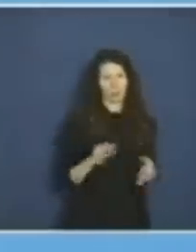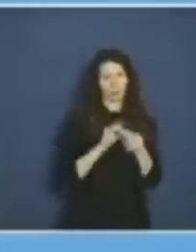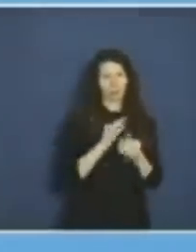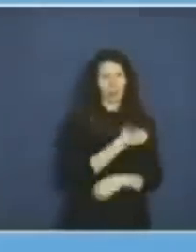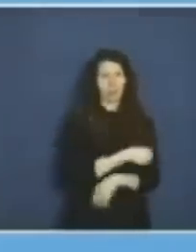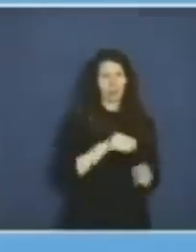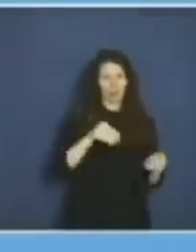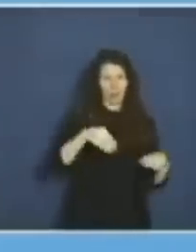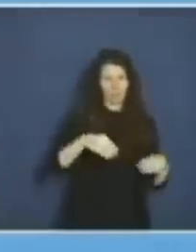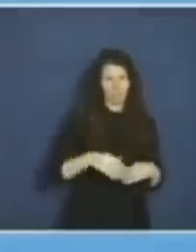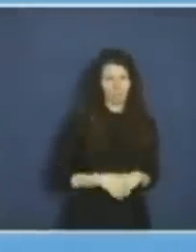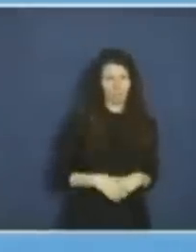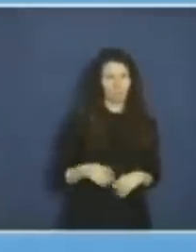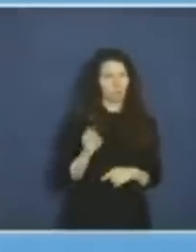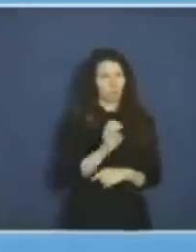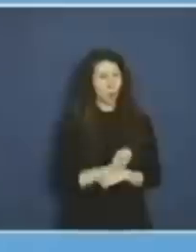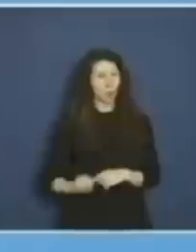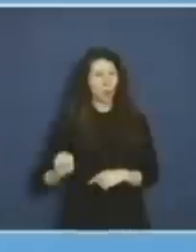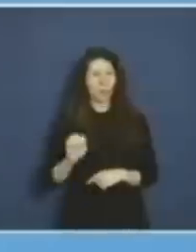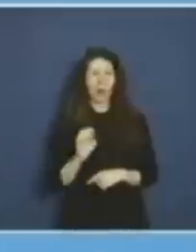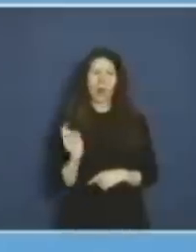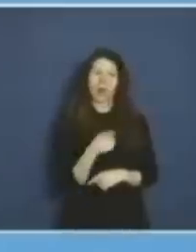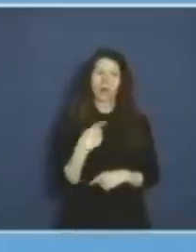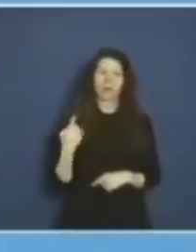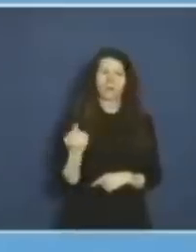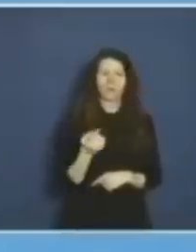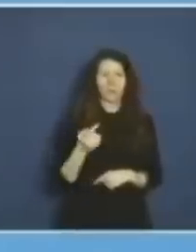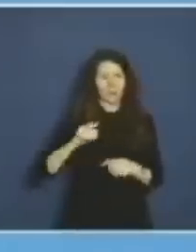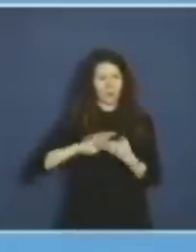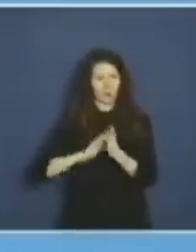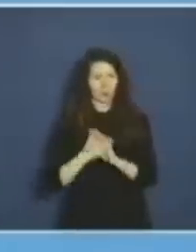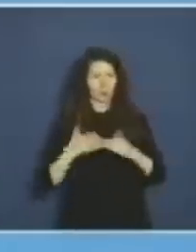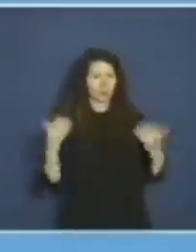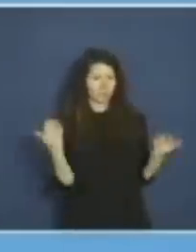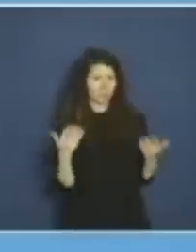Wir haben uns in Europa darauf geeinigt, dass es